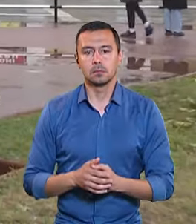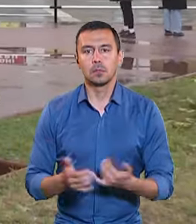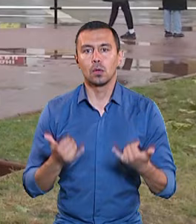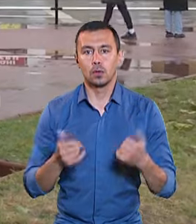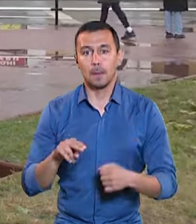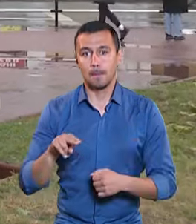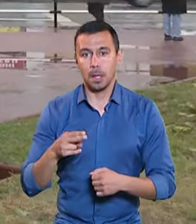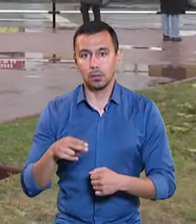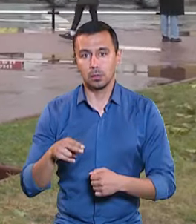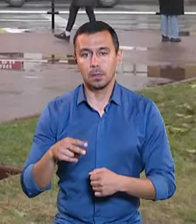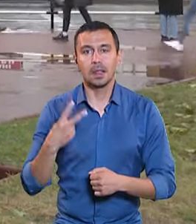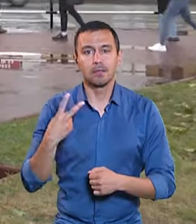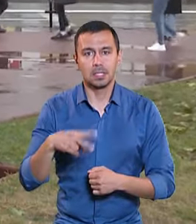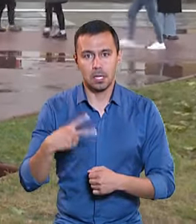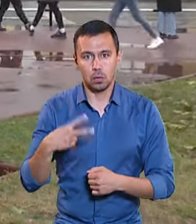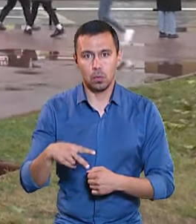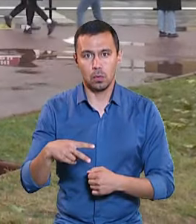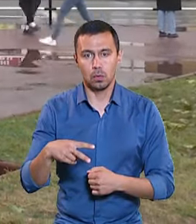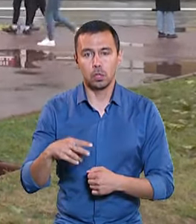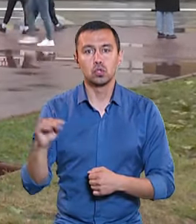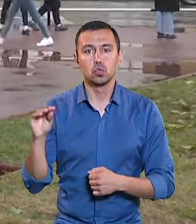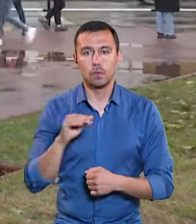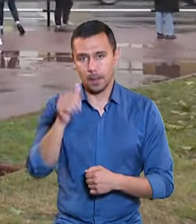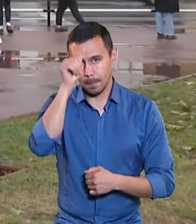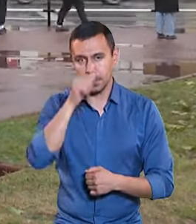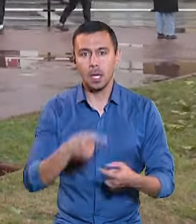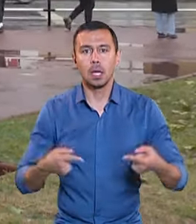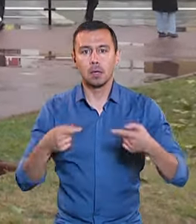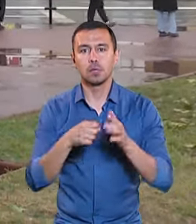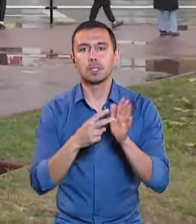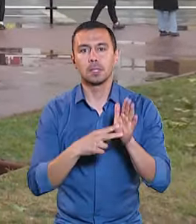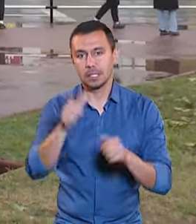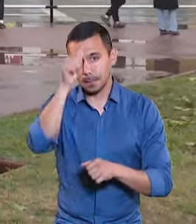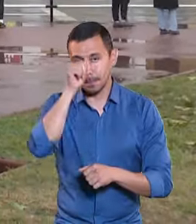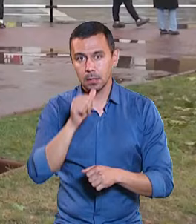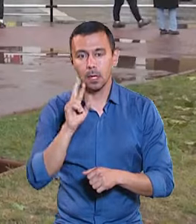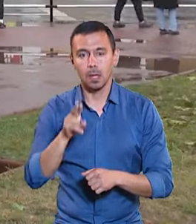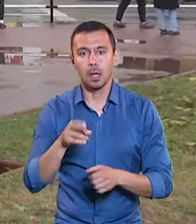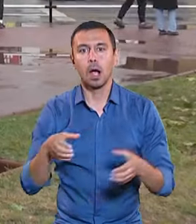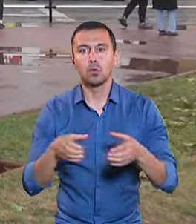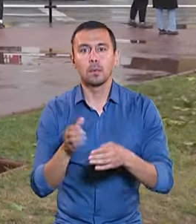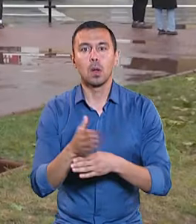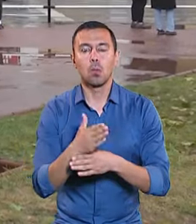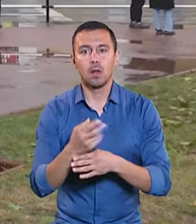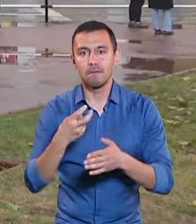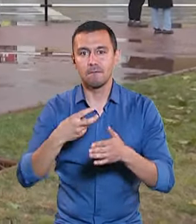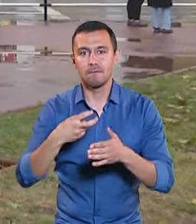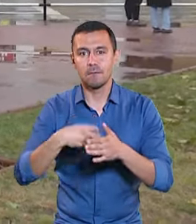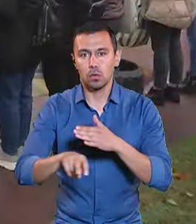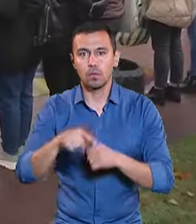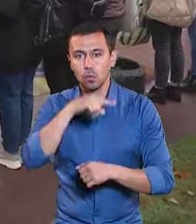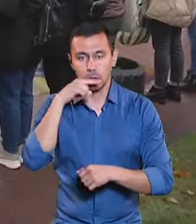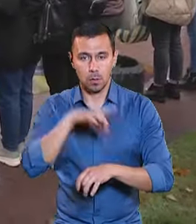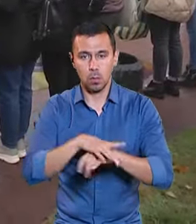Сьогодні, в п'ятницю, 20-го жовтня, рівно 17 місяців, як гарнізон Маріуполя вийшов в російський